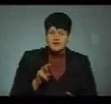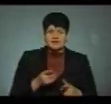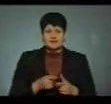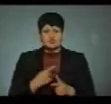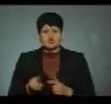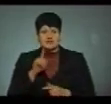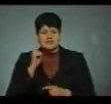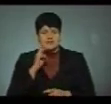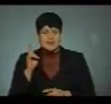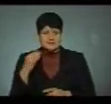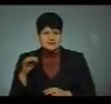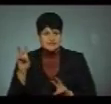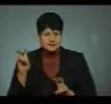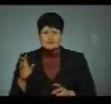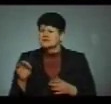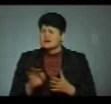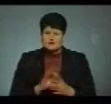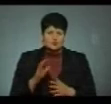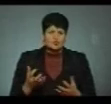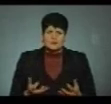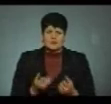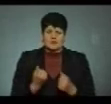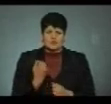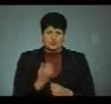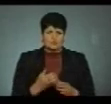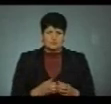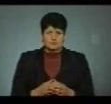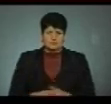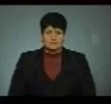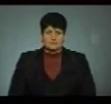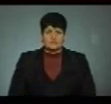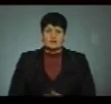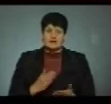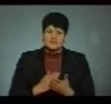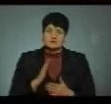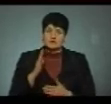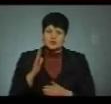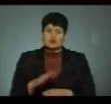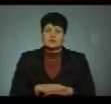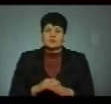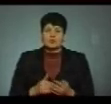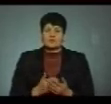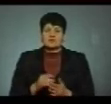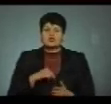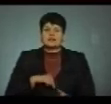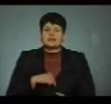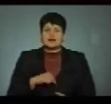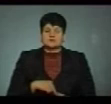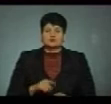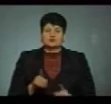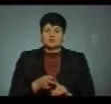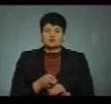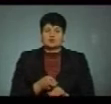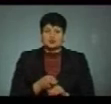зразу будуть підтримувати ту політичну силу. Чи є у вас прогнози щодо суспільно-політичних настроїв, що